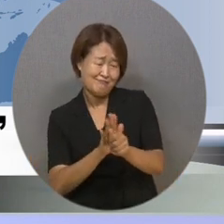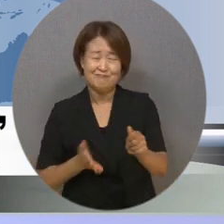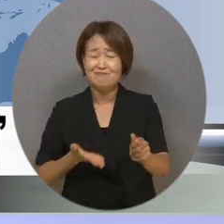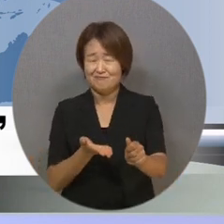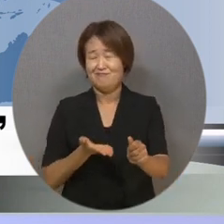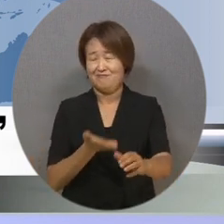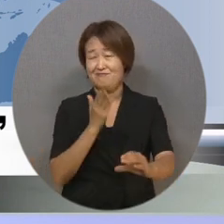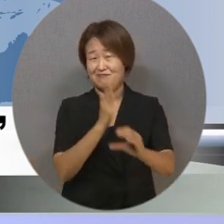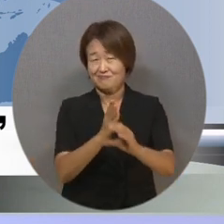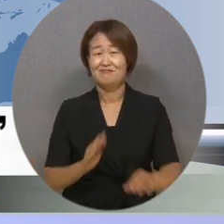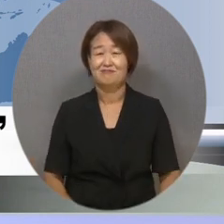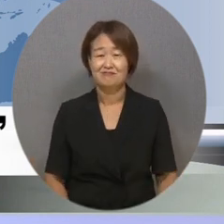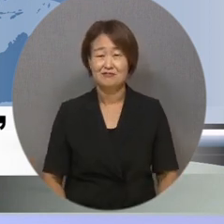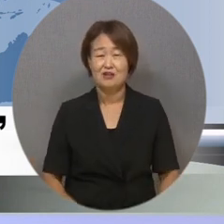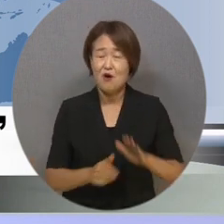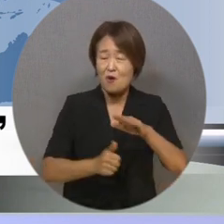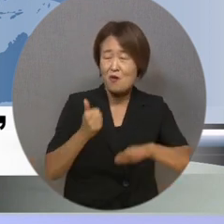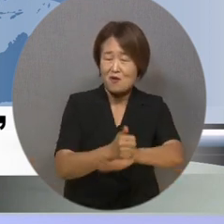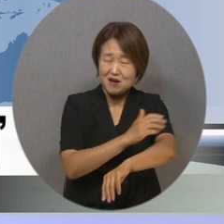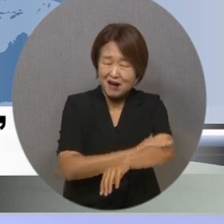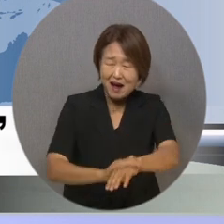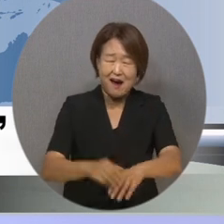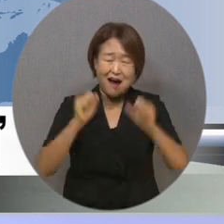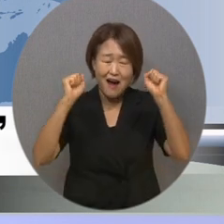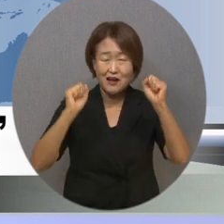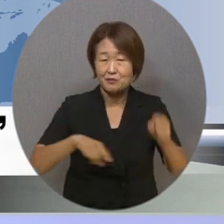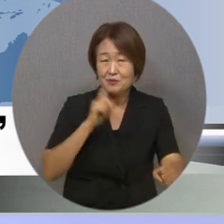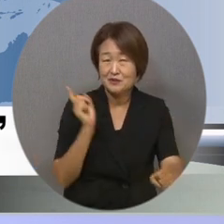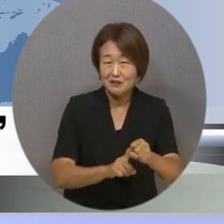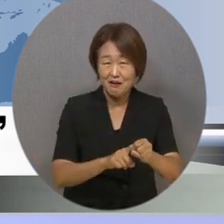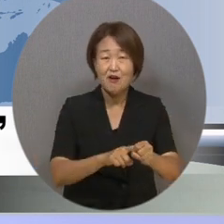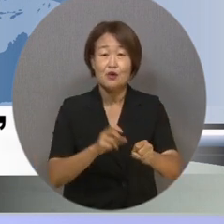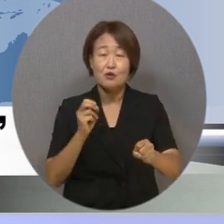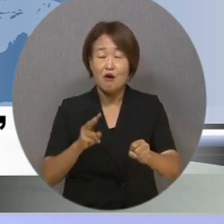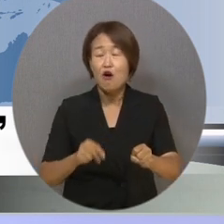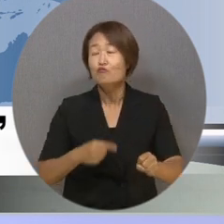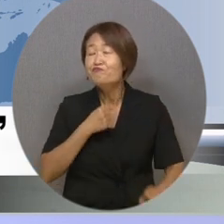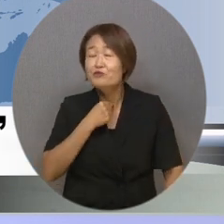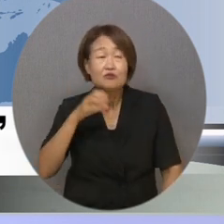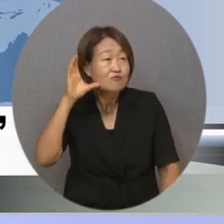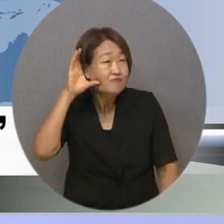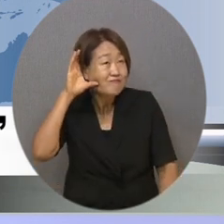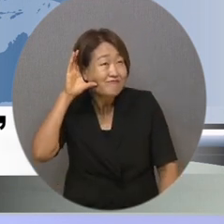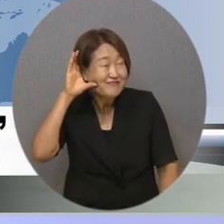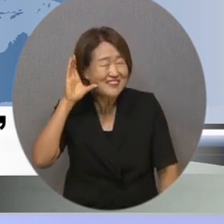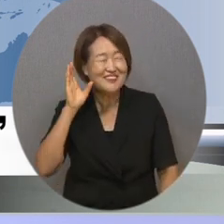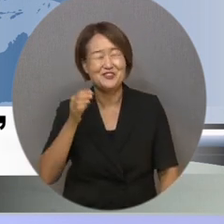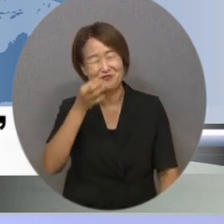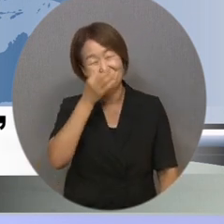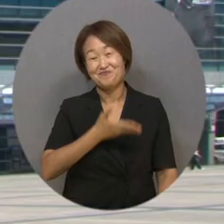있습니다. 대회의 성공적인 개최를 응원하는 이들의 목소리를 담아왔는데요. 함께 만나보시죠.